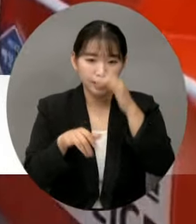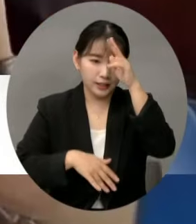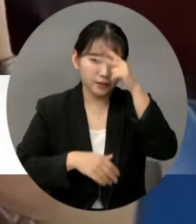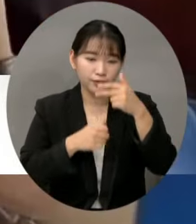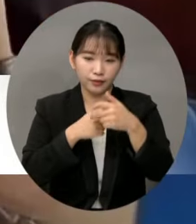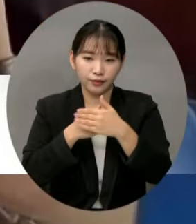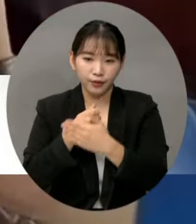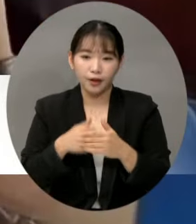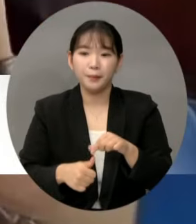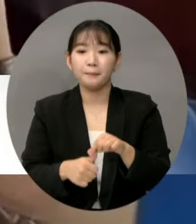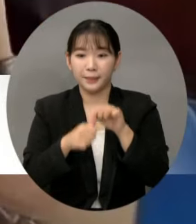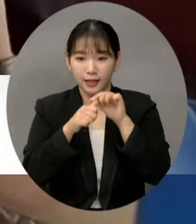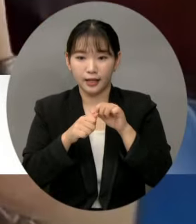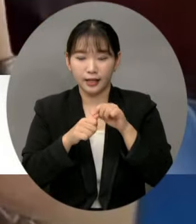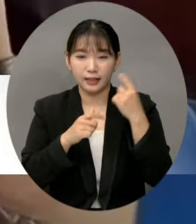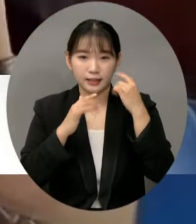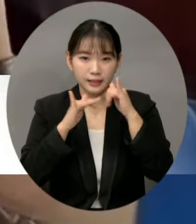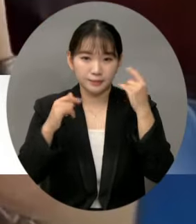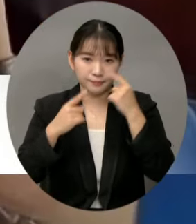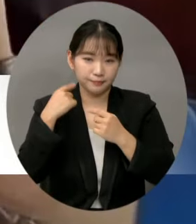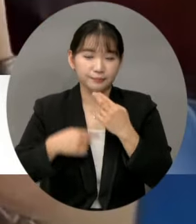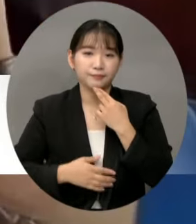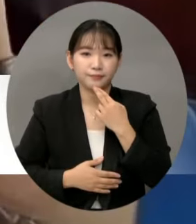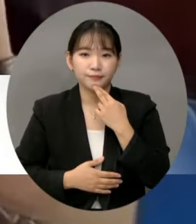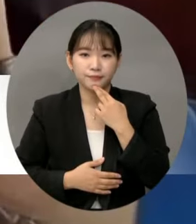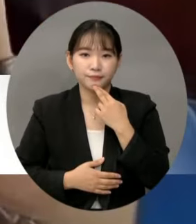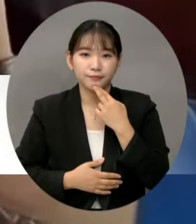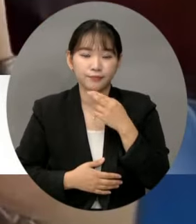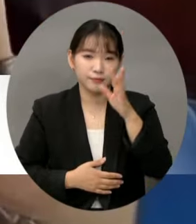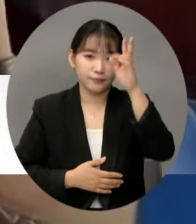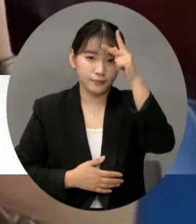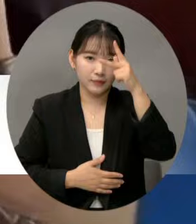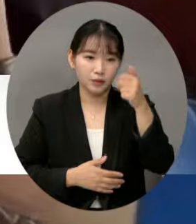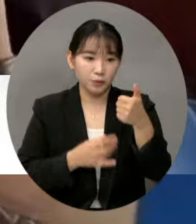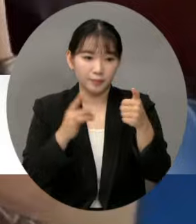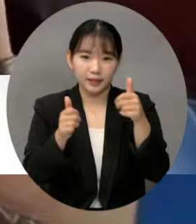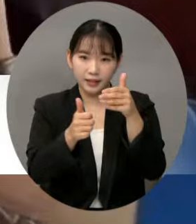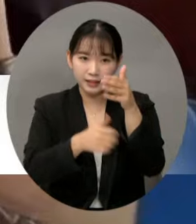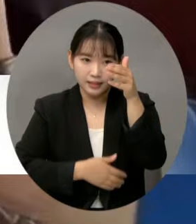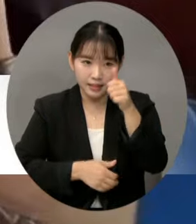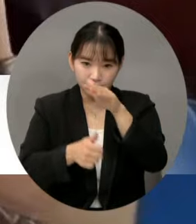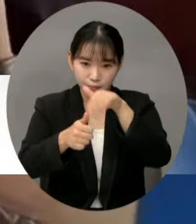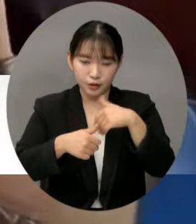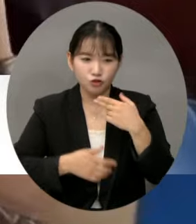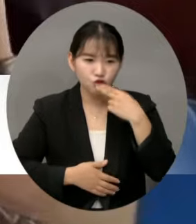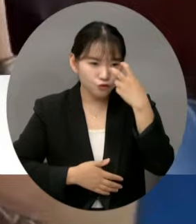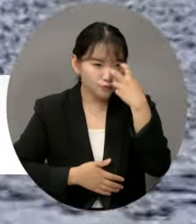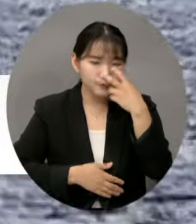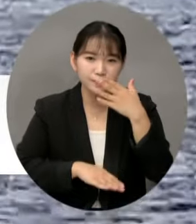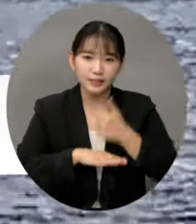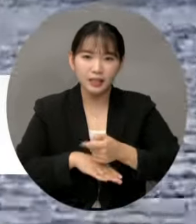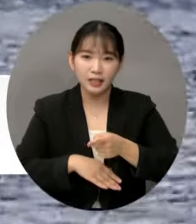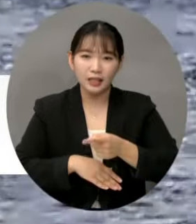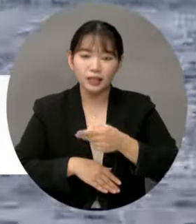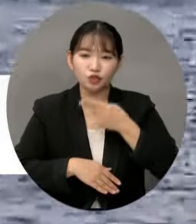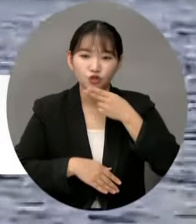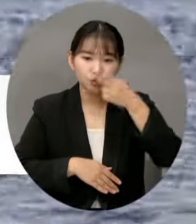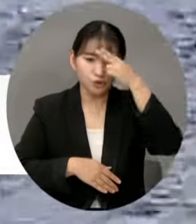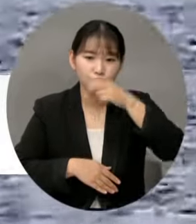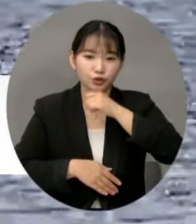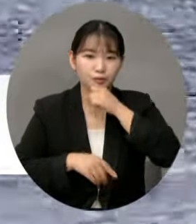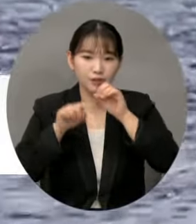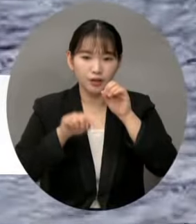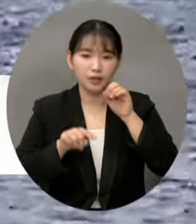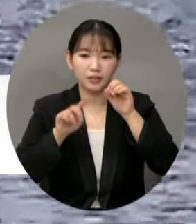모두 구조돼 인명 피해는 발생하지 않았습니다 경찰은 50대 선장을 상대로 음주 측정한 결과 혈중 알코올